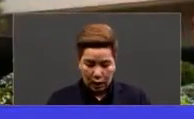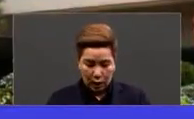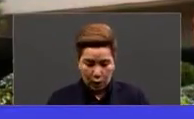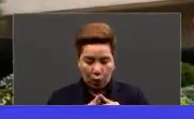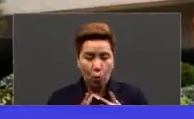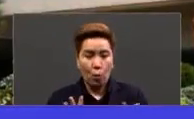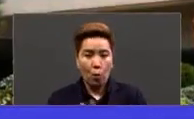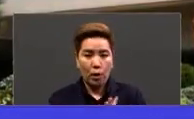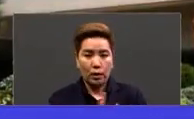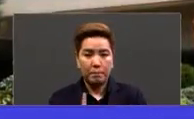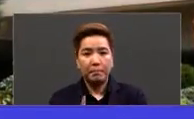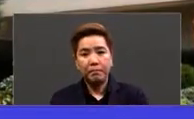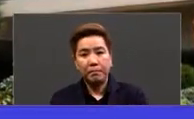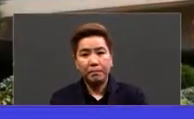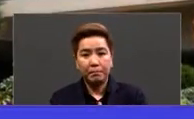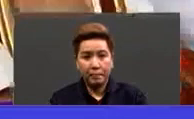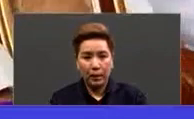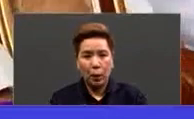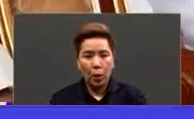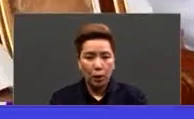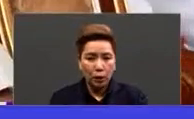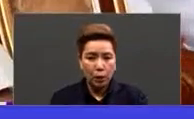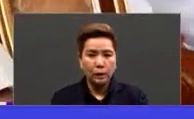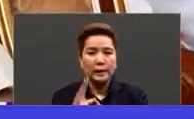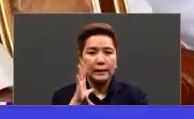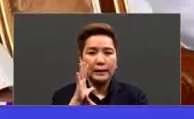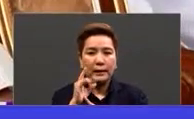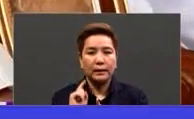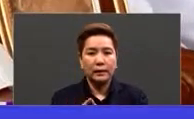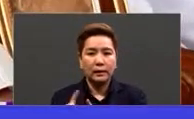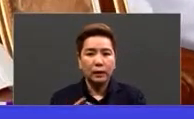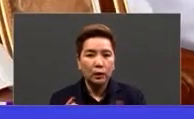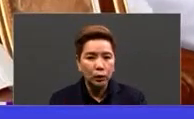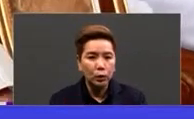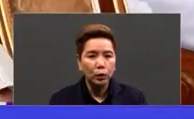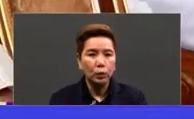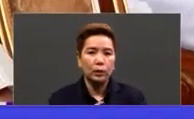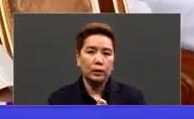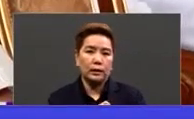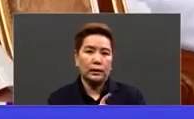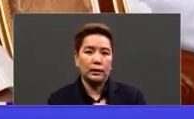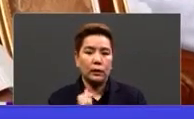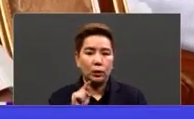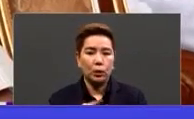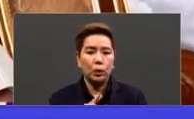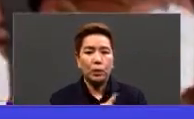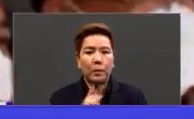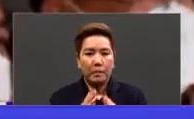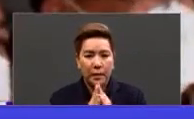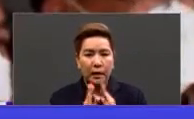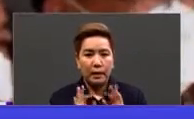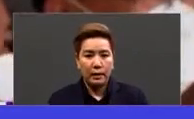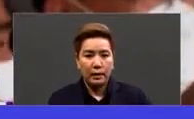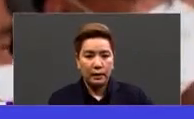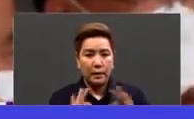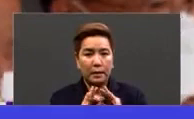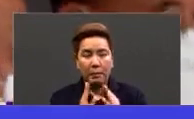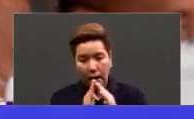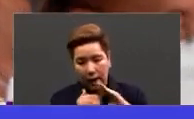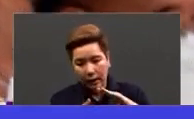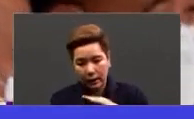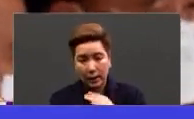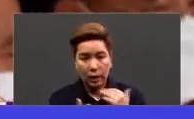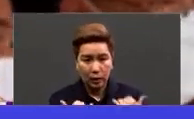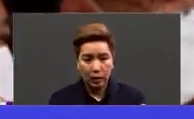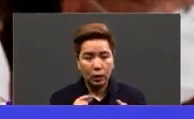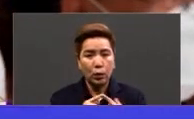าสนาและก็นำเทียนถวายพระอารามหลวงในเขตกทม.ด้วยใช่ไหมครับ ใช่ค่ะเพราะว่าทางด้านของท่านรัฐมนตรีว่าการกระทรว